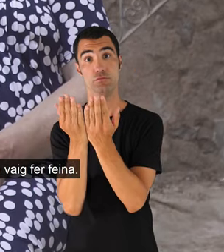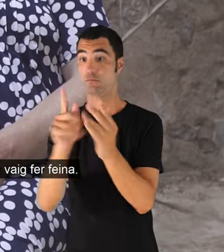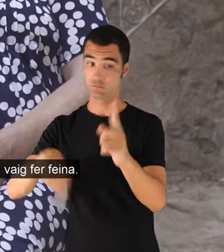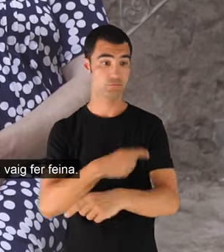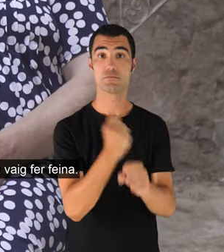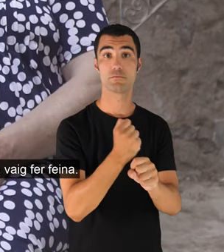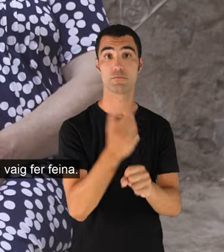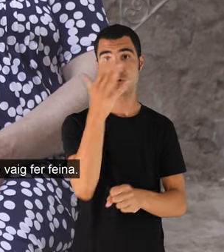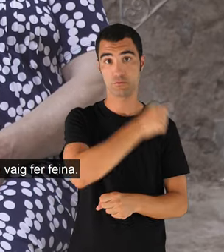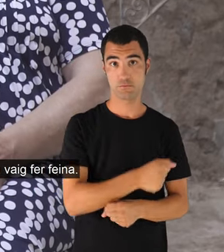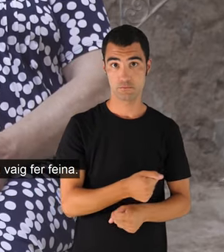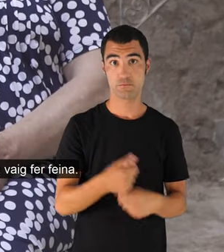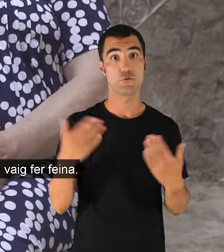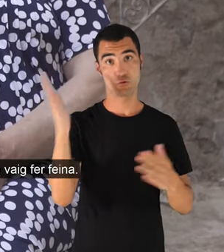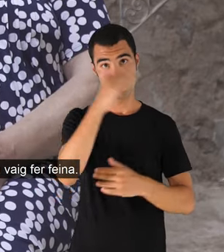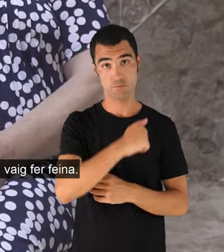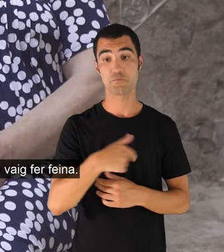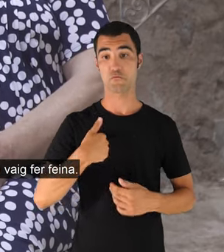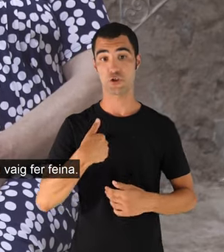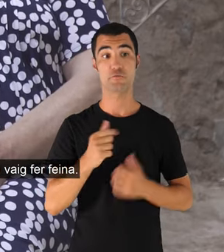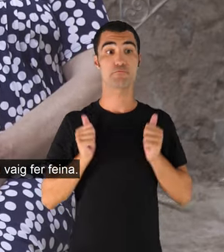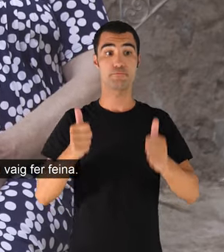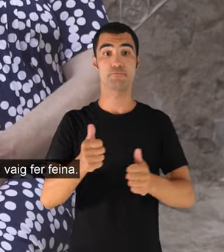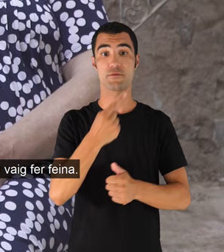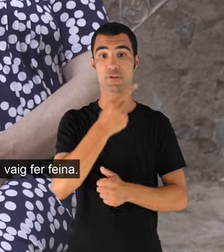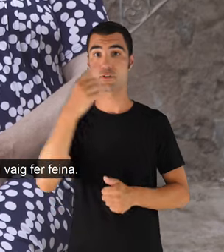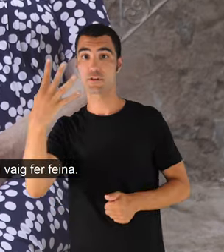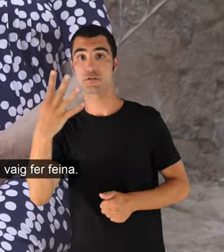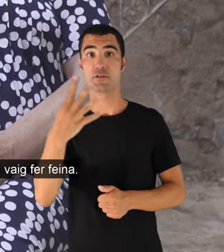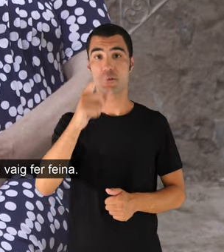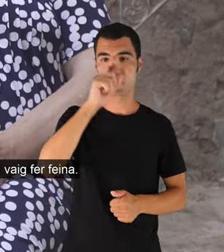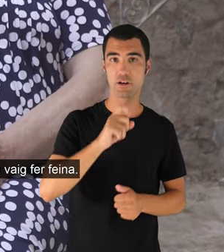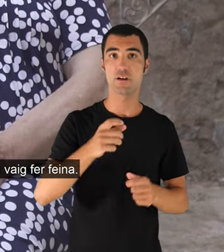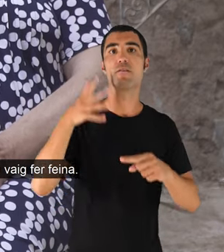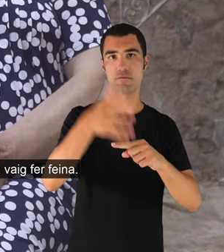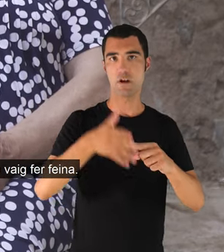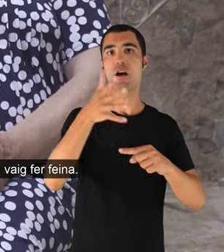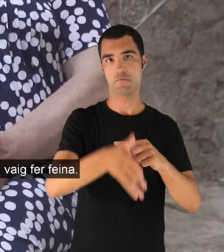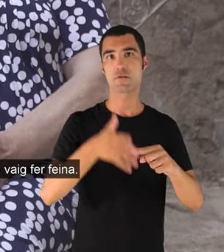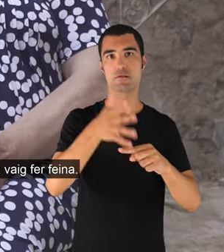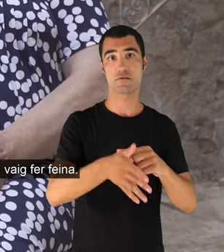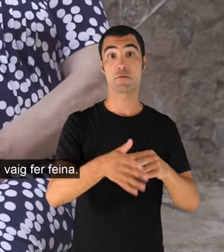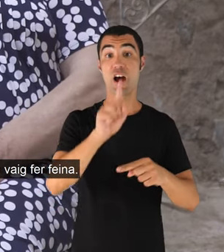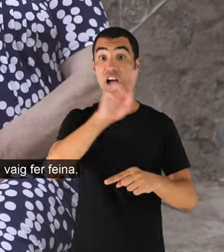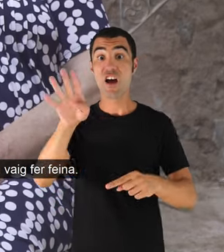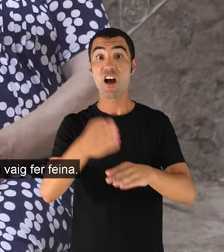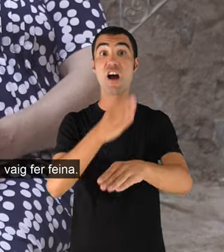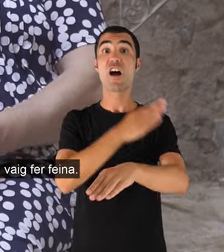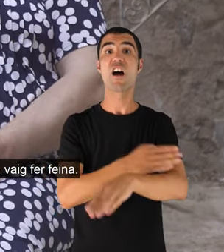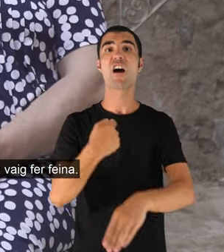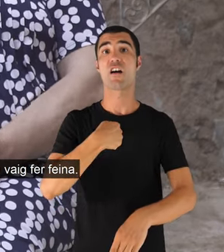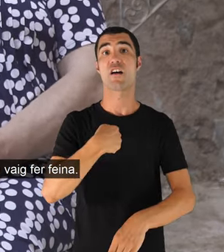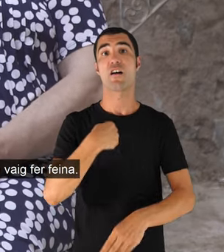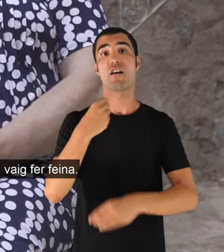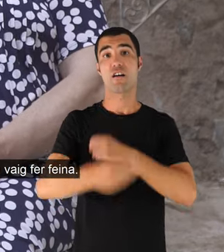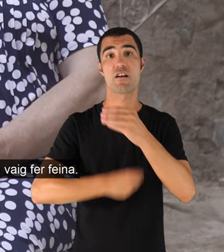començar ja a tenir els 14 anys, jo vaig començar la fàbrica. Sí. Però abans de tenir els 14 anys, jo vaig fer feina...